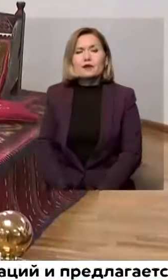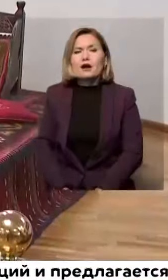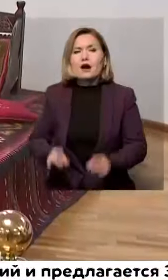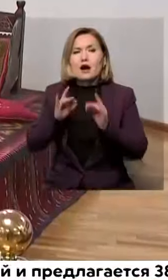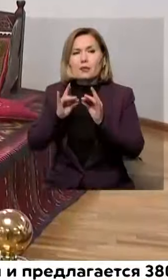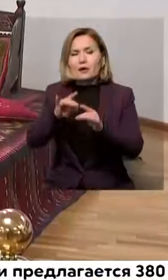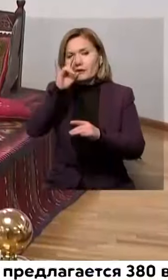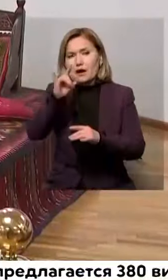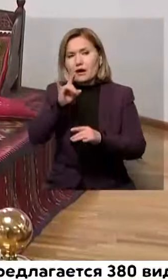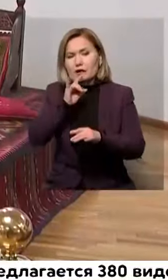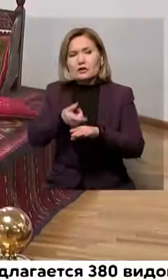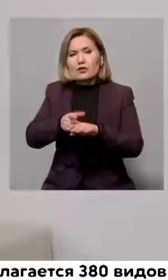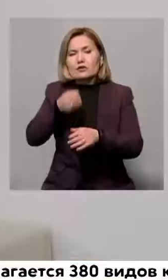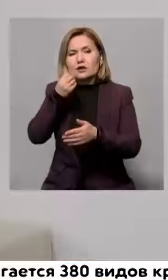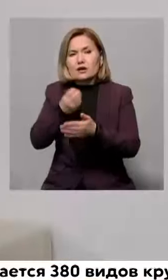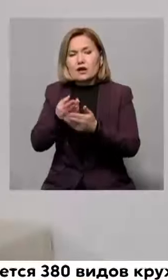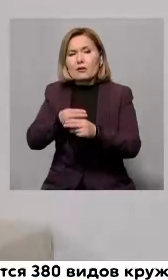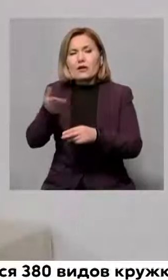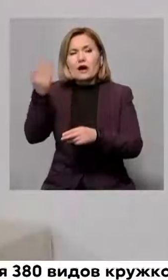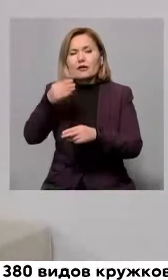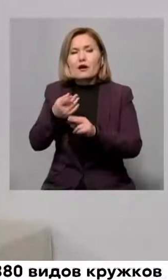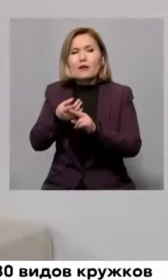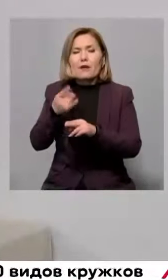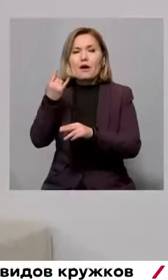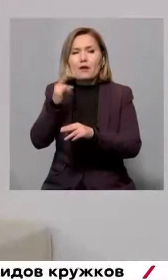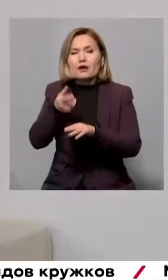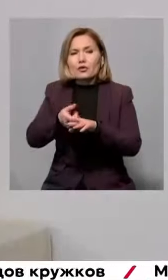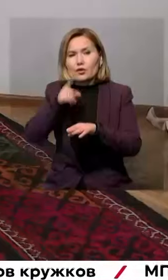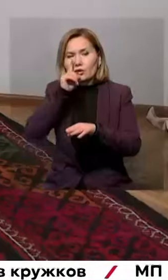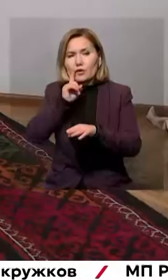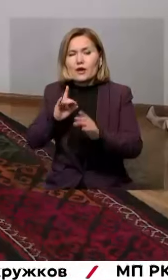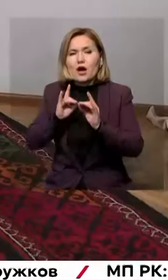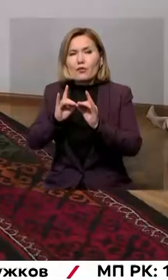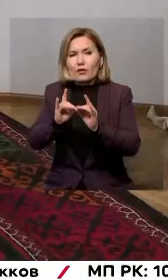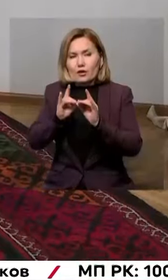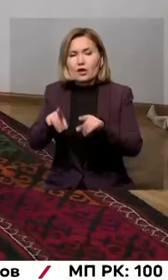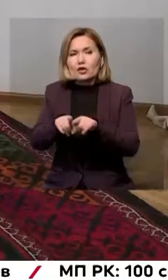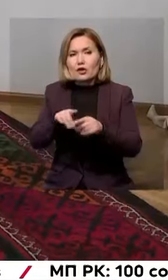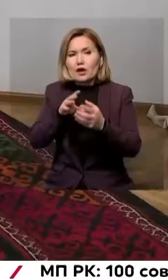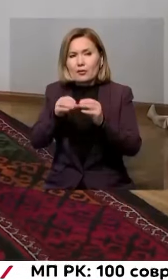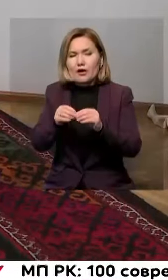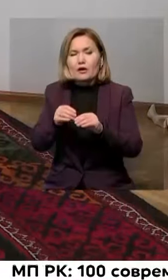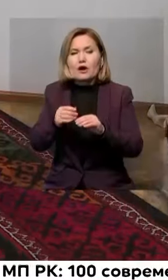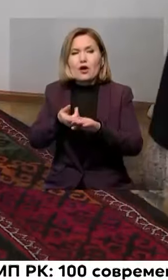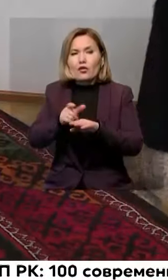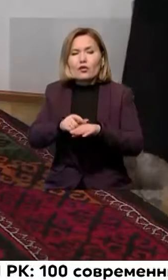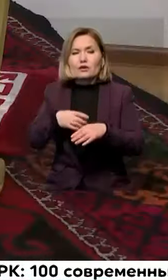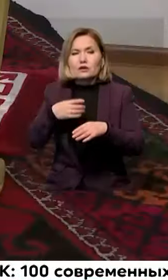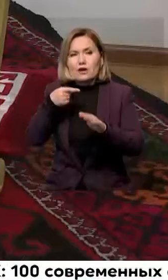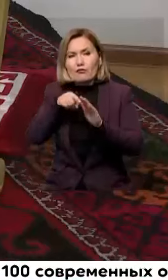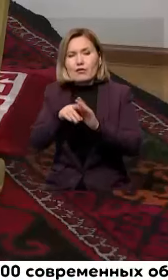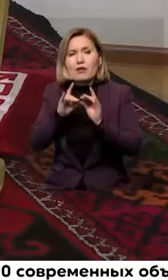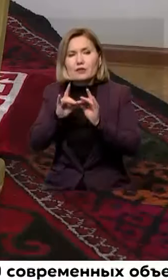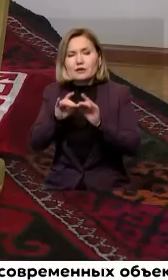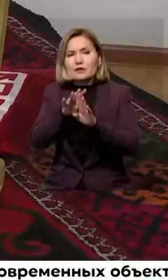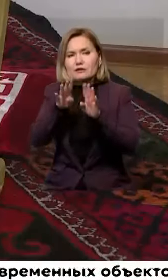Бесік қазақ үшін қасиетті ұғым. Көшпелі дәуірде баланы алып жүруге ыңғайлы болған бұйым ретінде ғана емес, тәлім-тәрбиенің ұрпақ